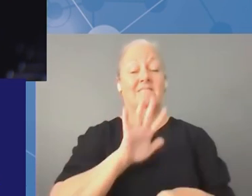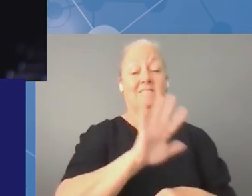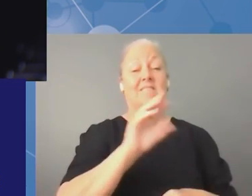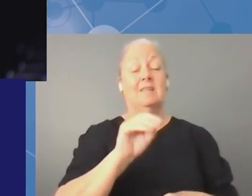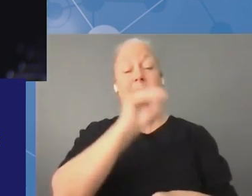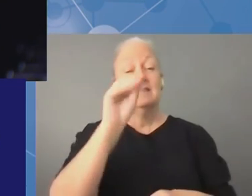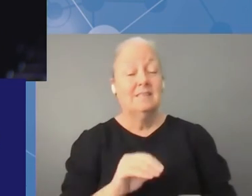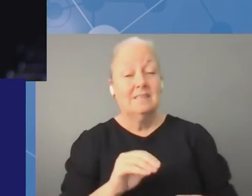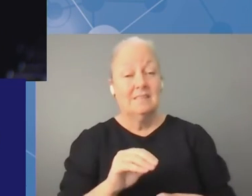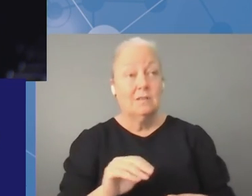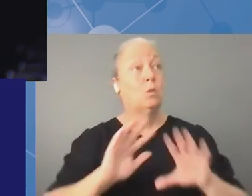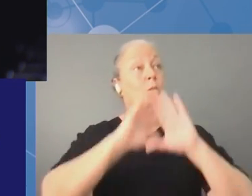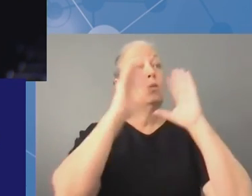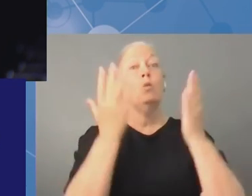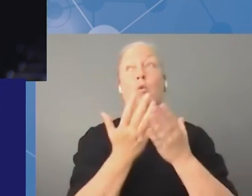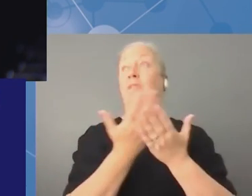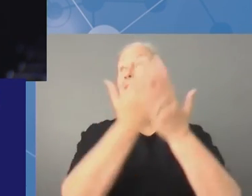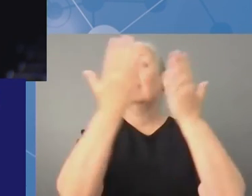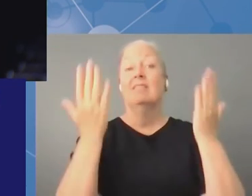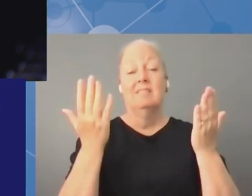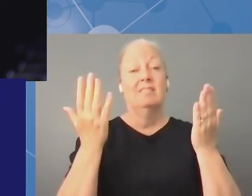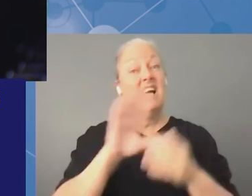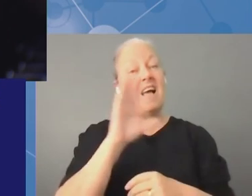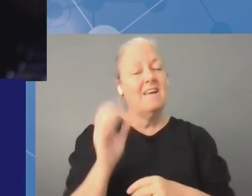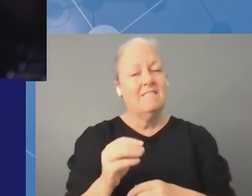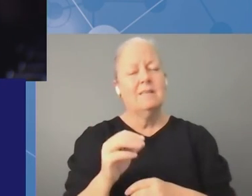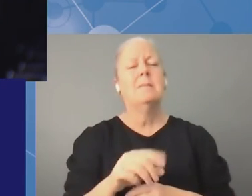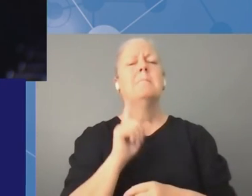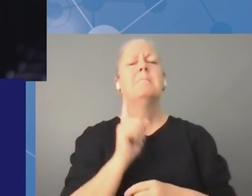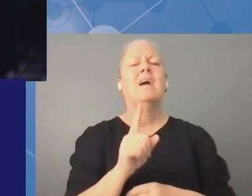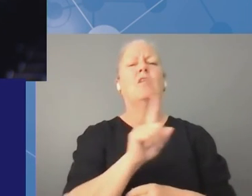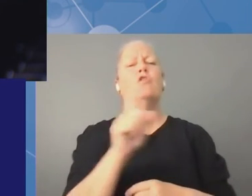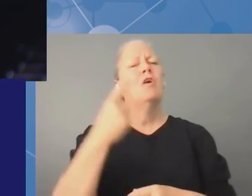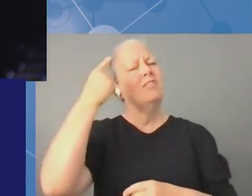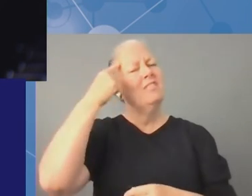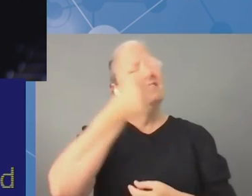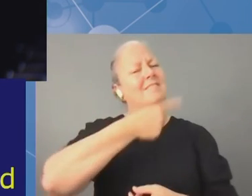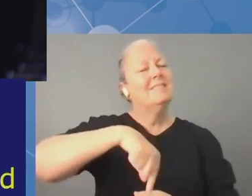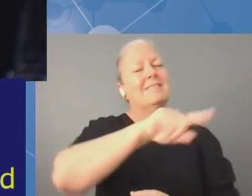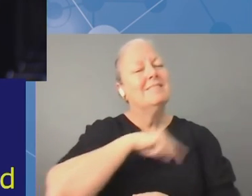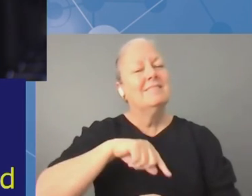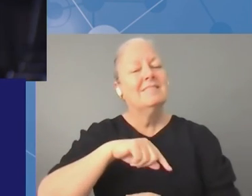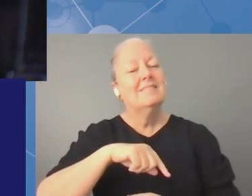никогда нас не удовлетворяло, а вот пандемия показала, что цифровой разрыв влияет